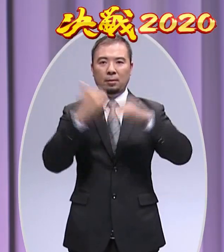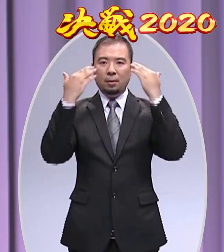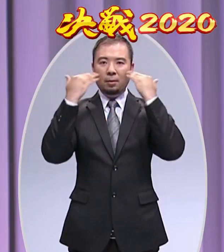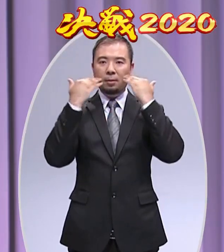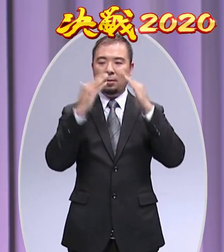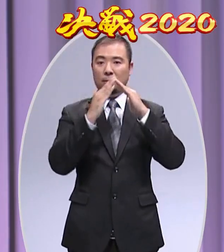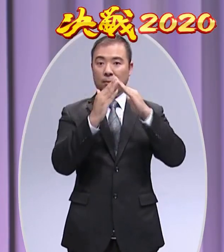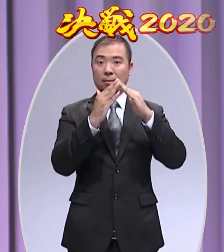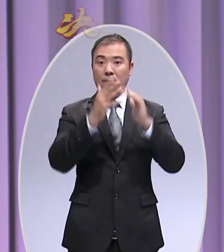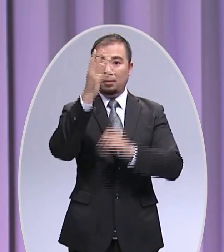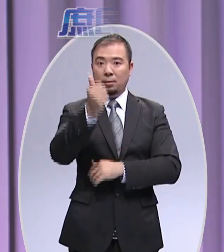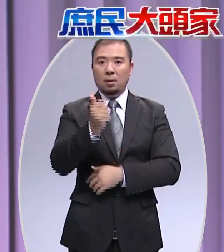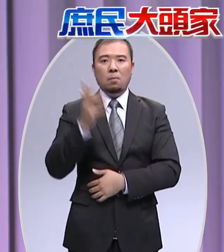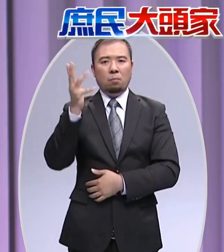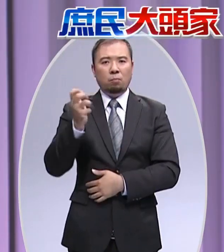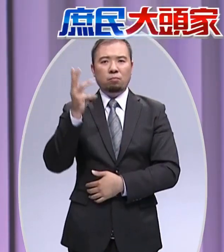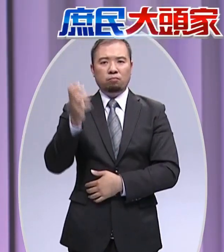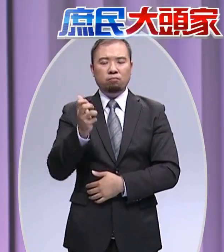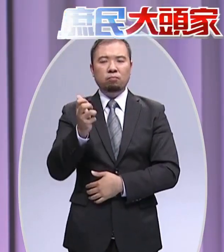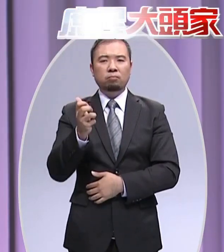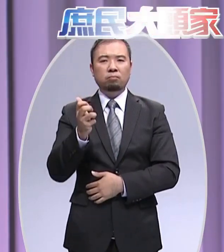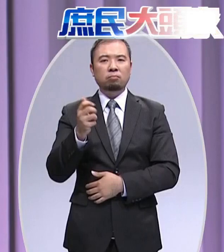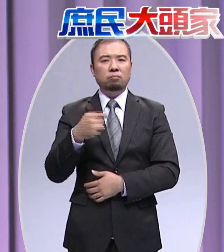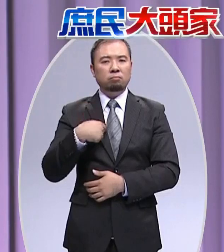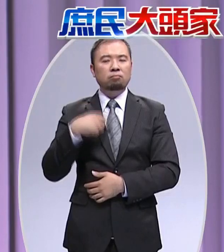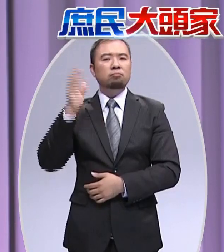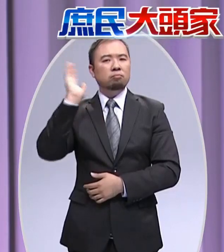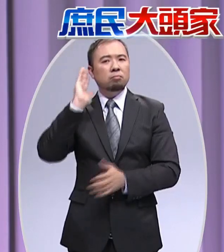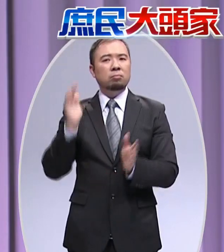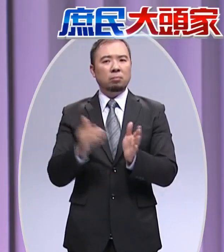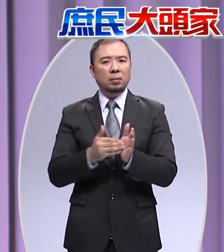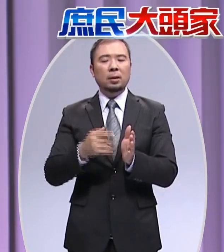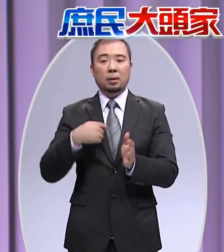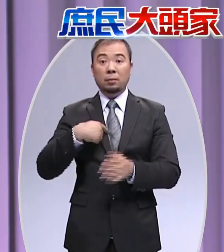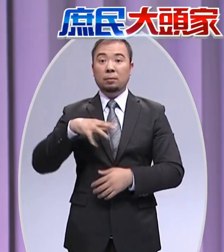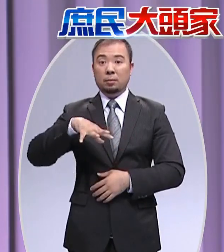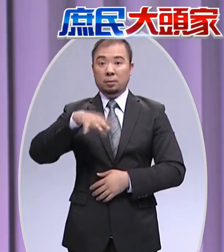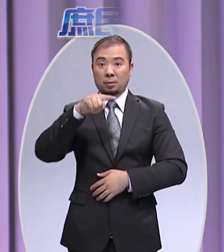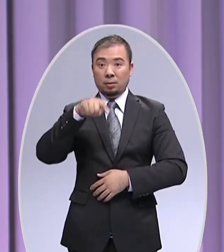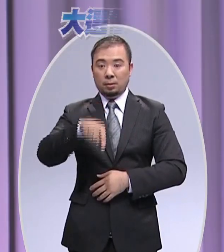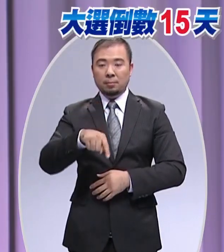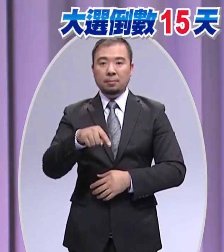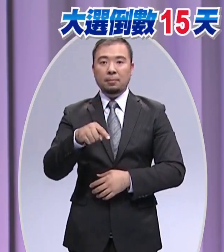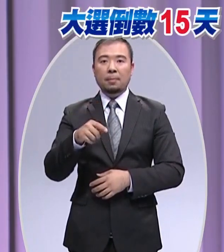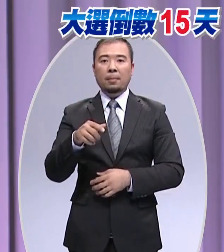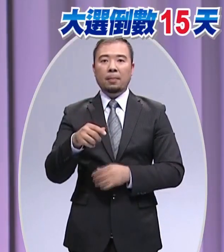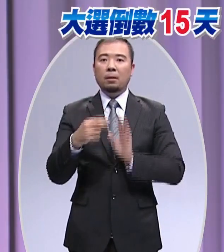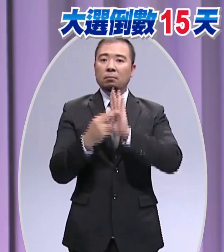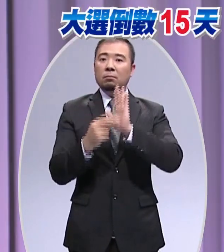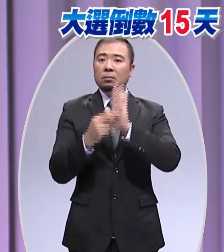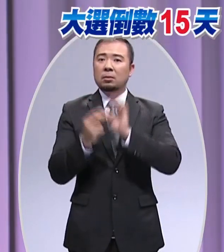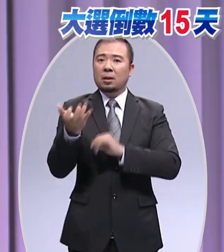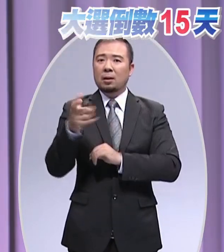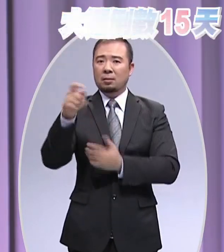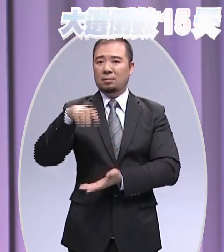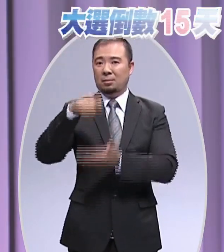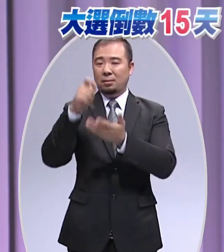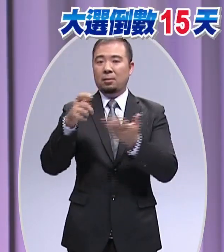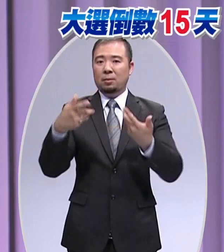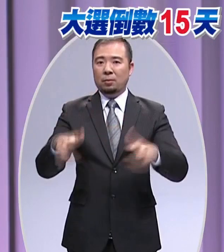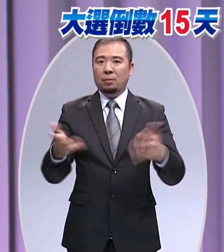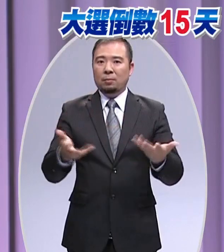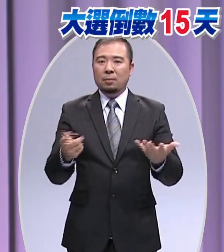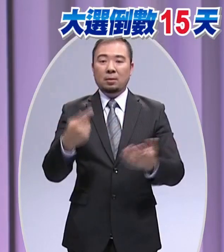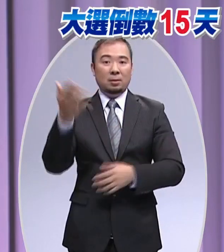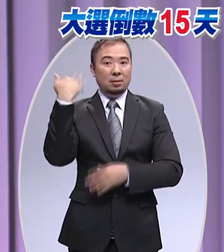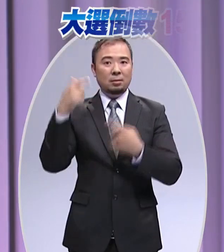好，那首先呢，我要对韩市长刚才说的这么多的东西，其实在前两次的